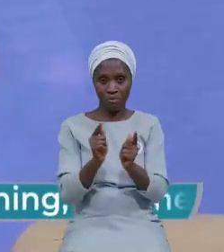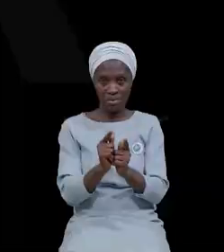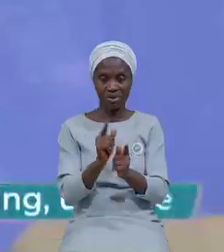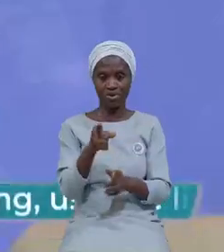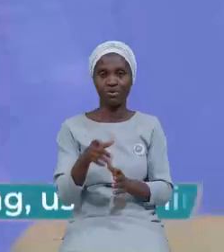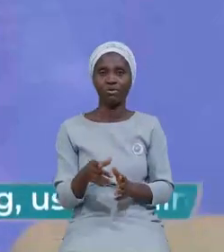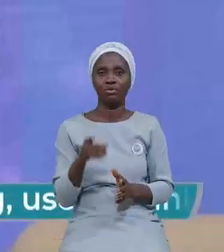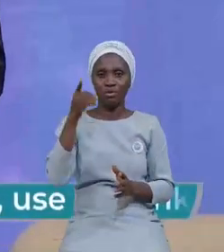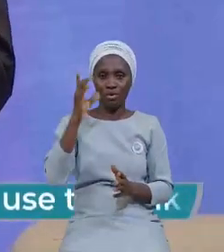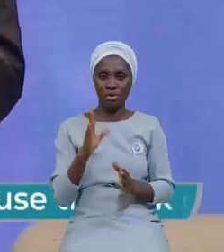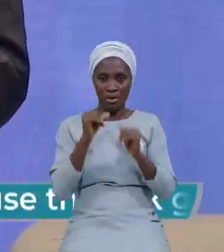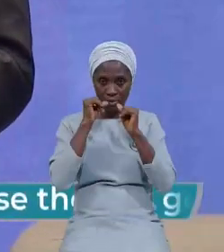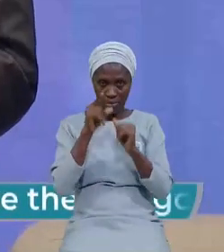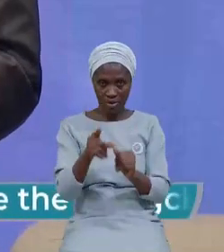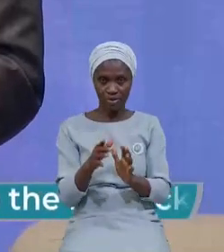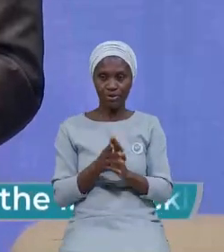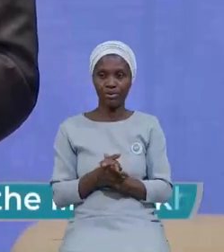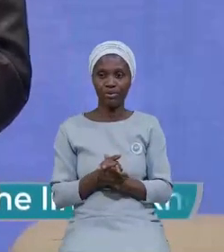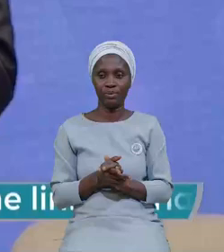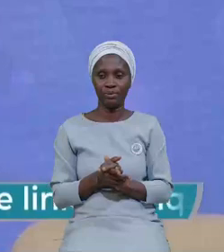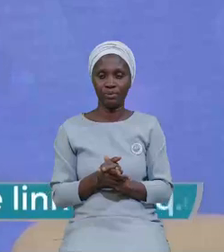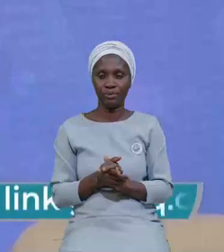pour ce banquer que Dieu vous bénisse